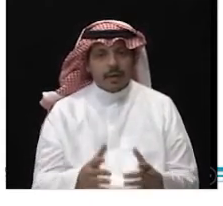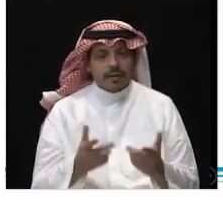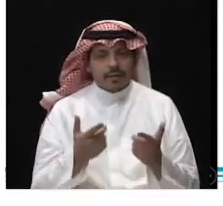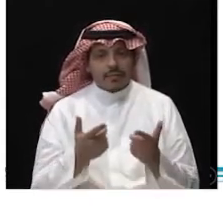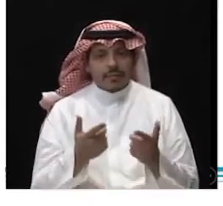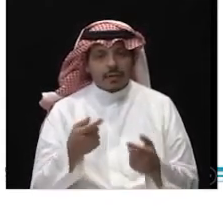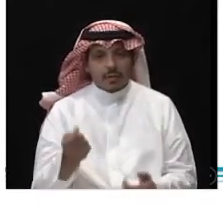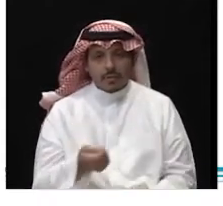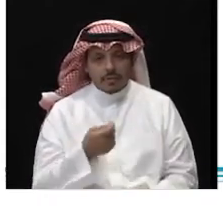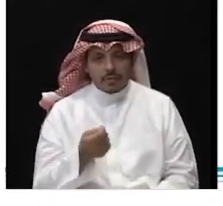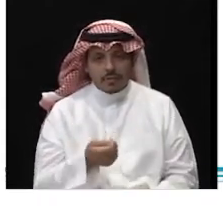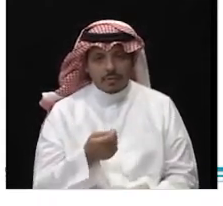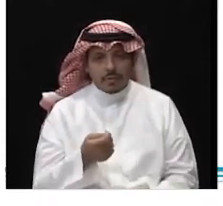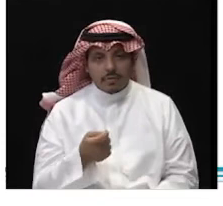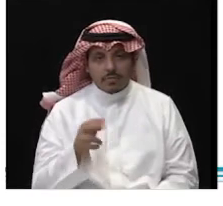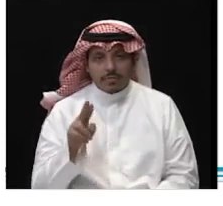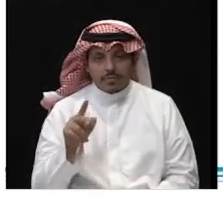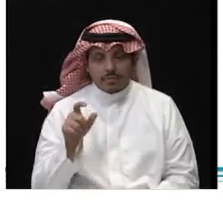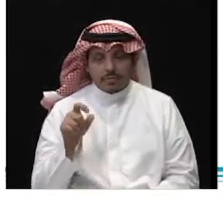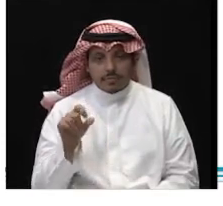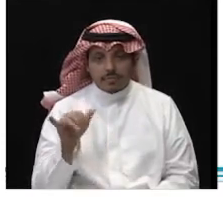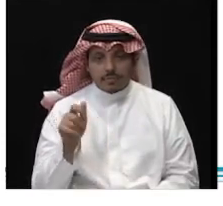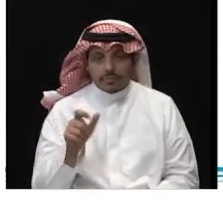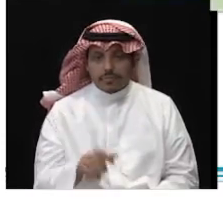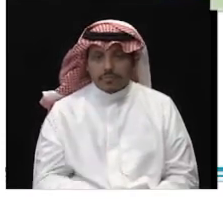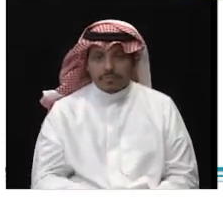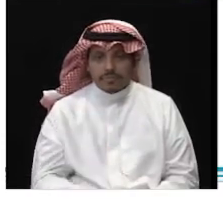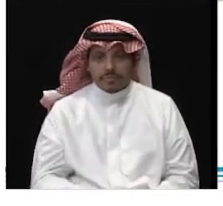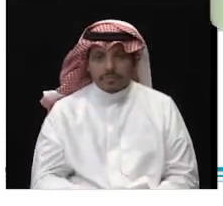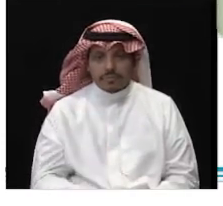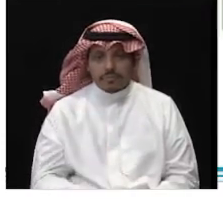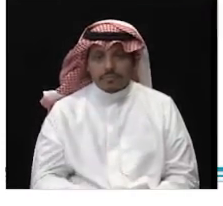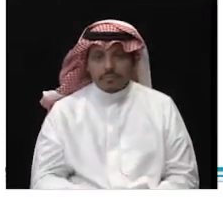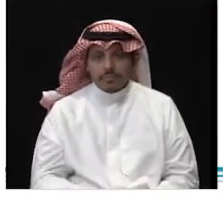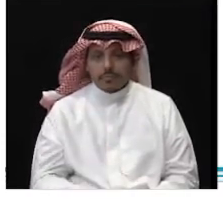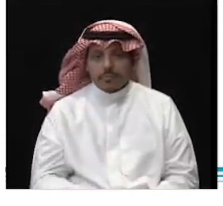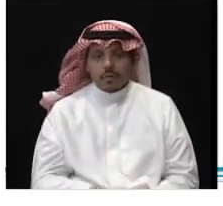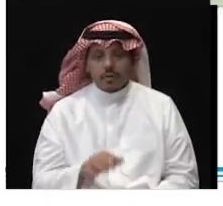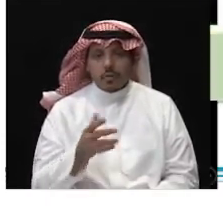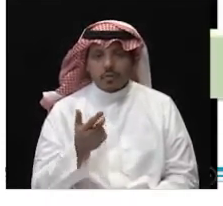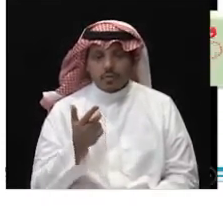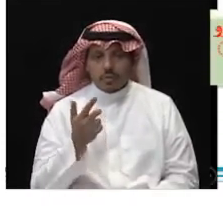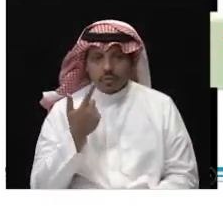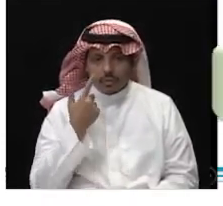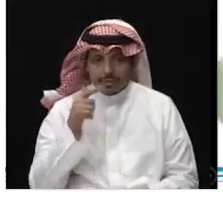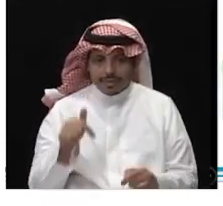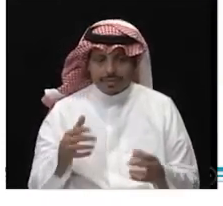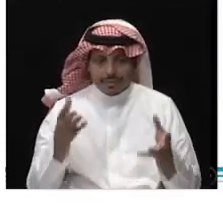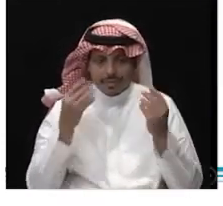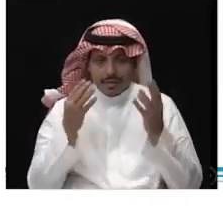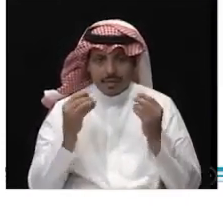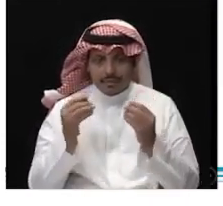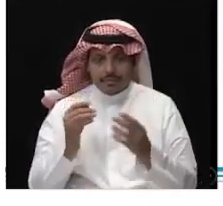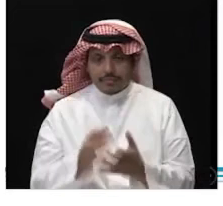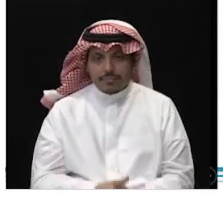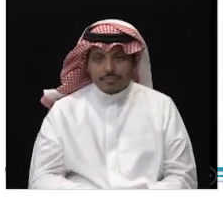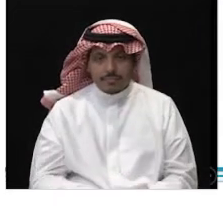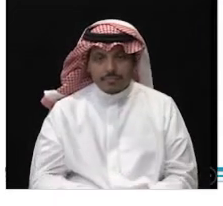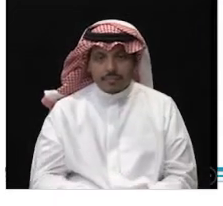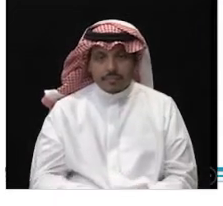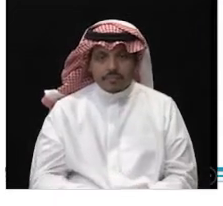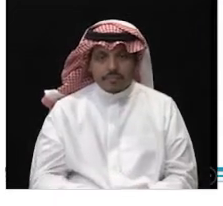كيف يكتب التنوين؟ وهذه مهارة مهمة يجب أن نتعلمها. لاحظ معي الآن، لاحظ معي